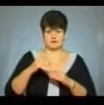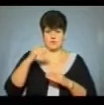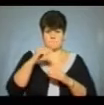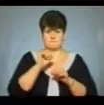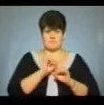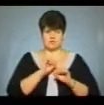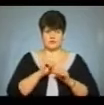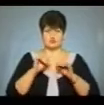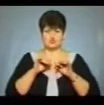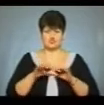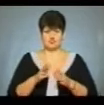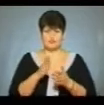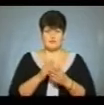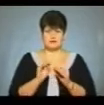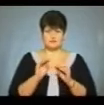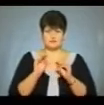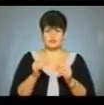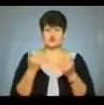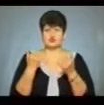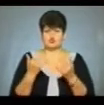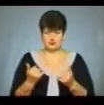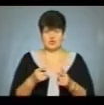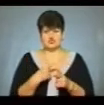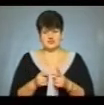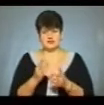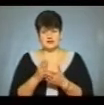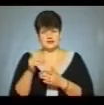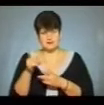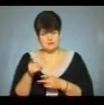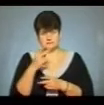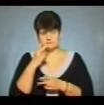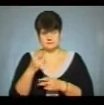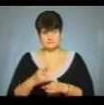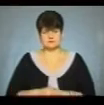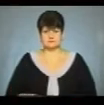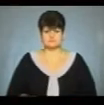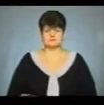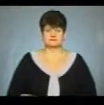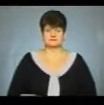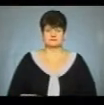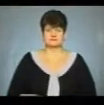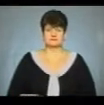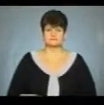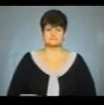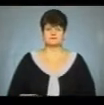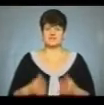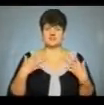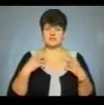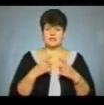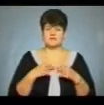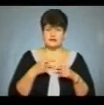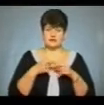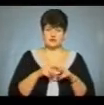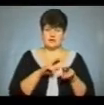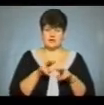на Гаївському мості мали встановити сьогодні. Чи є він там, перевіряла наша знімальна група. Начальник відділу